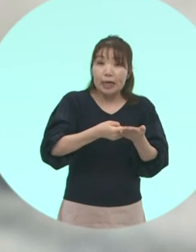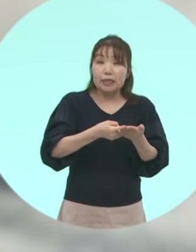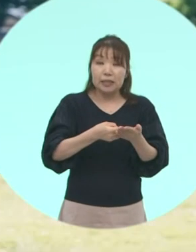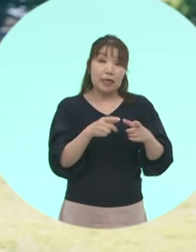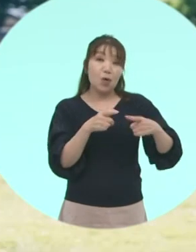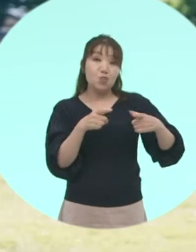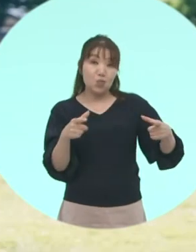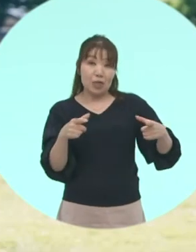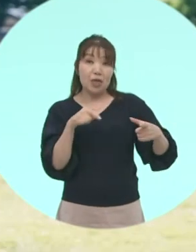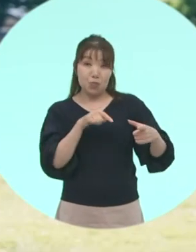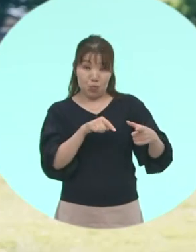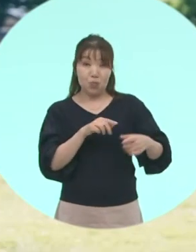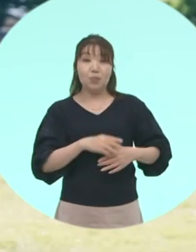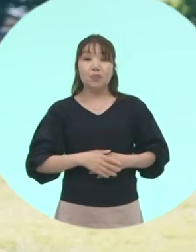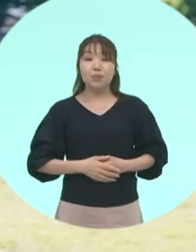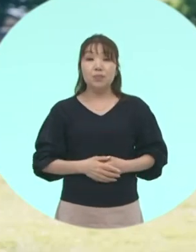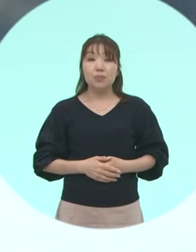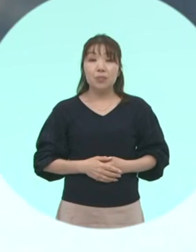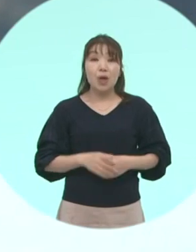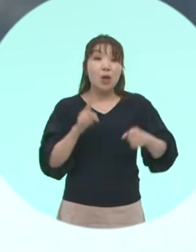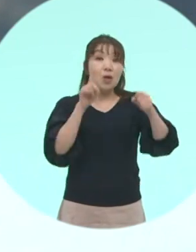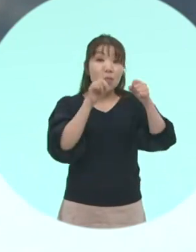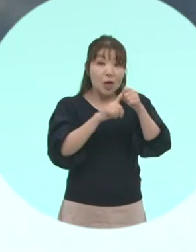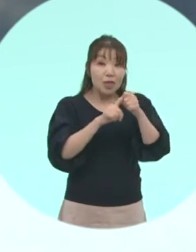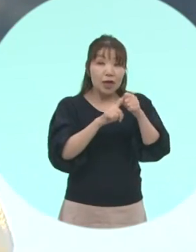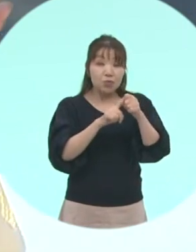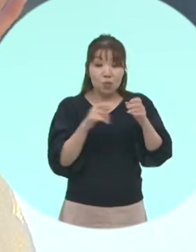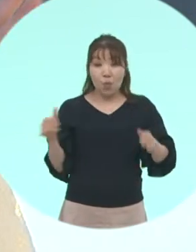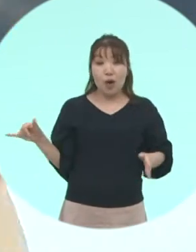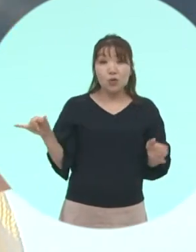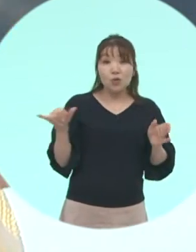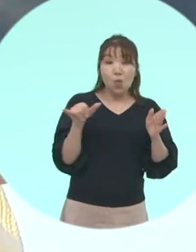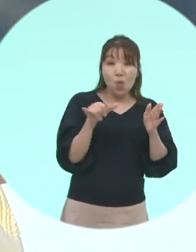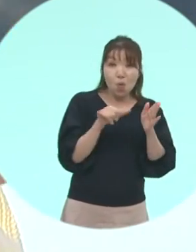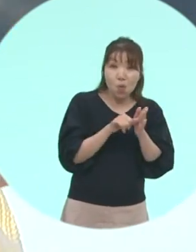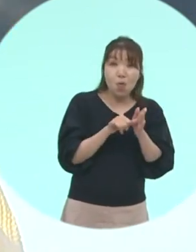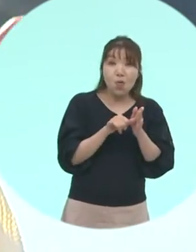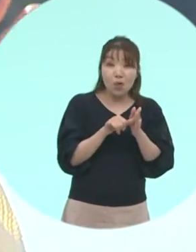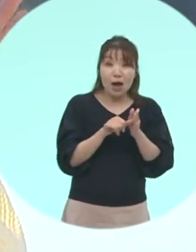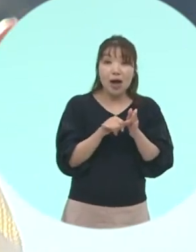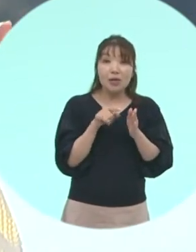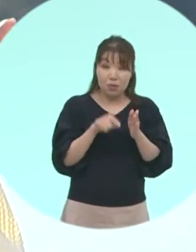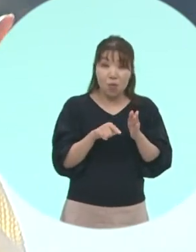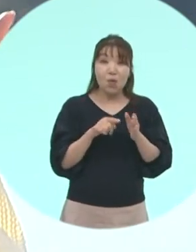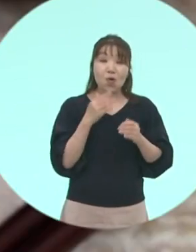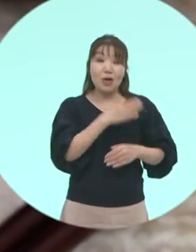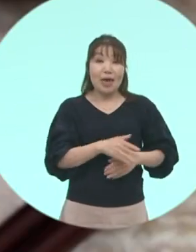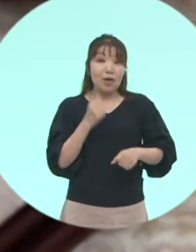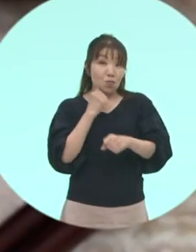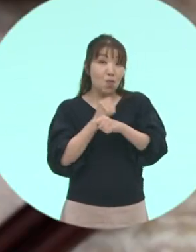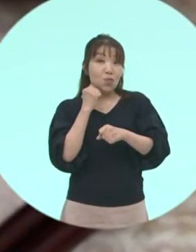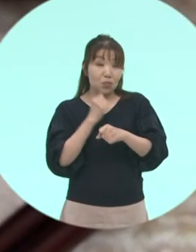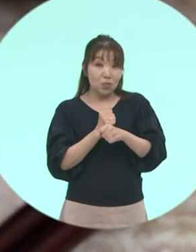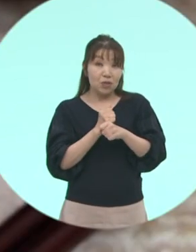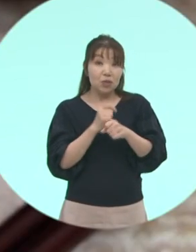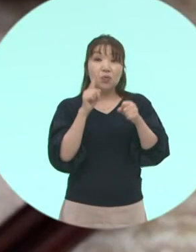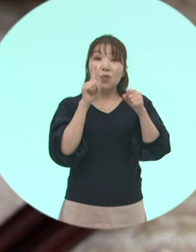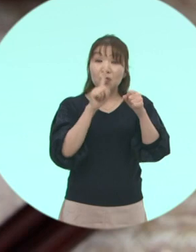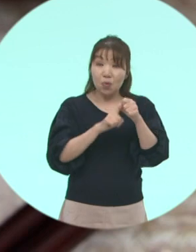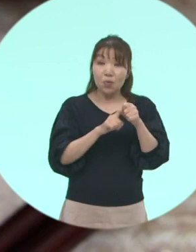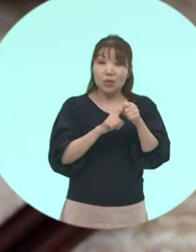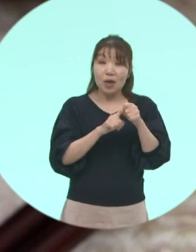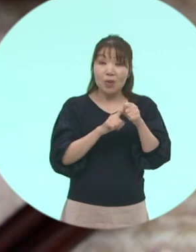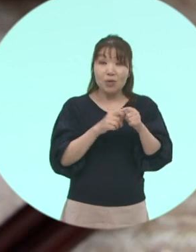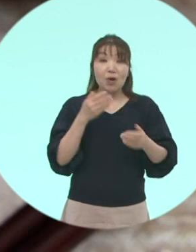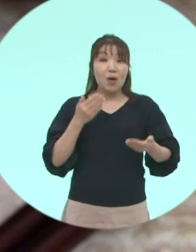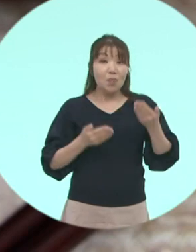人が増えているのです。目指すのは生涯を通じた健康づくりです。そのためには栄